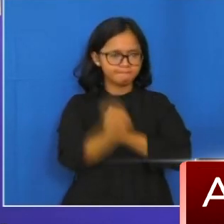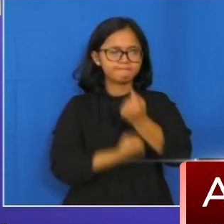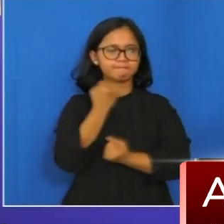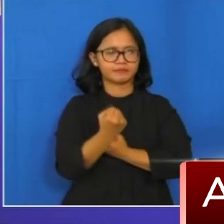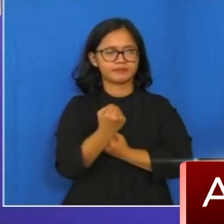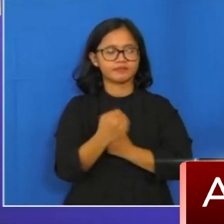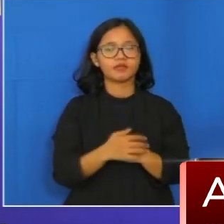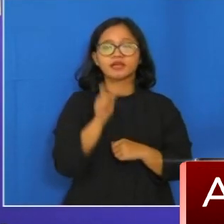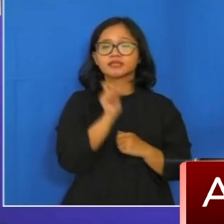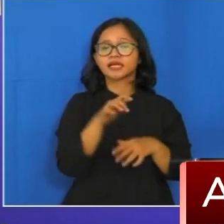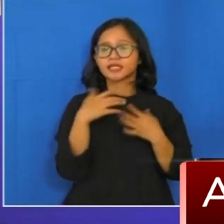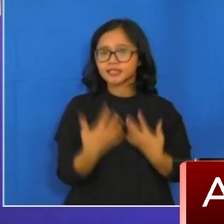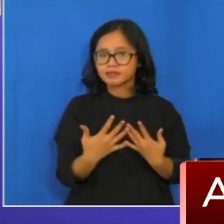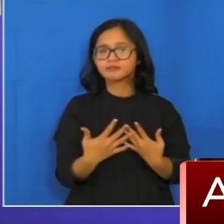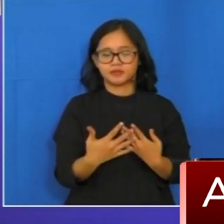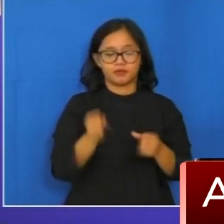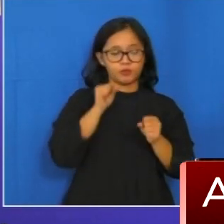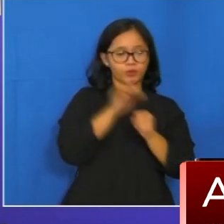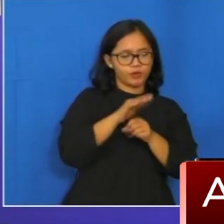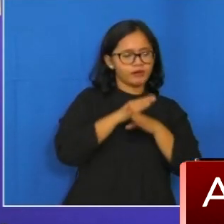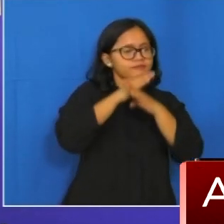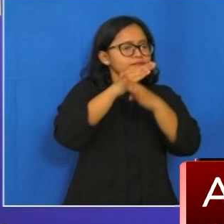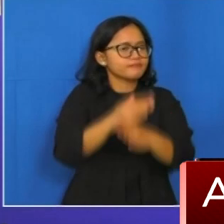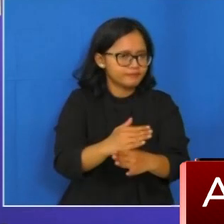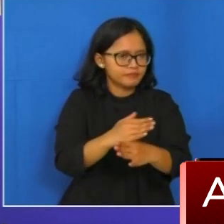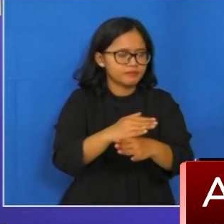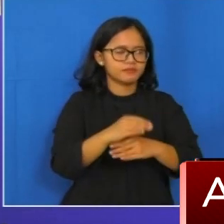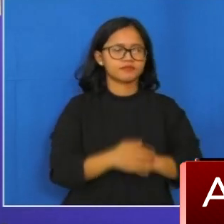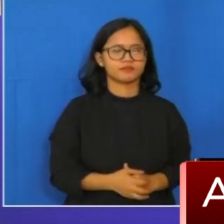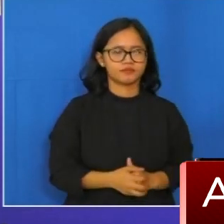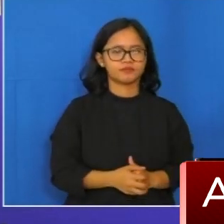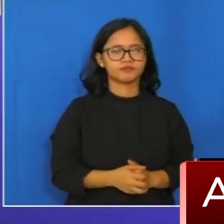dengan cara memutuskan penularan copied